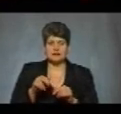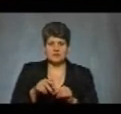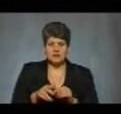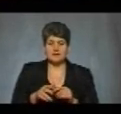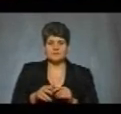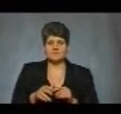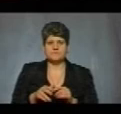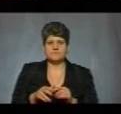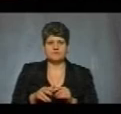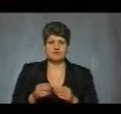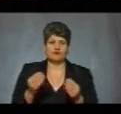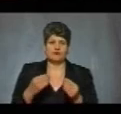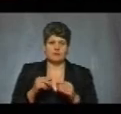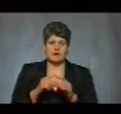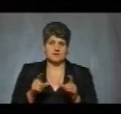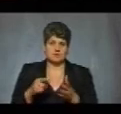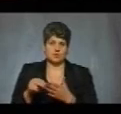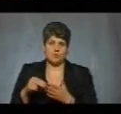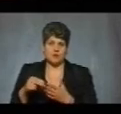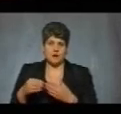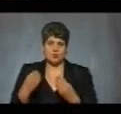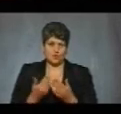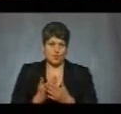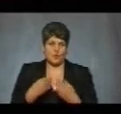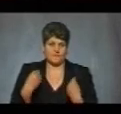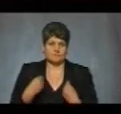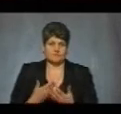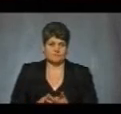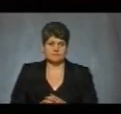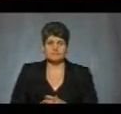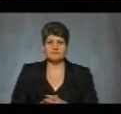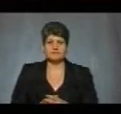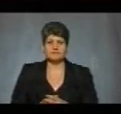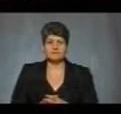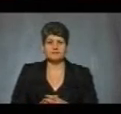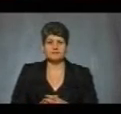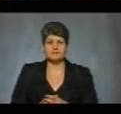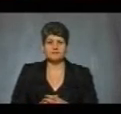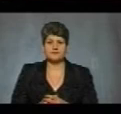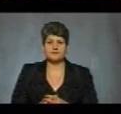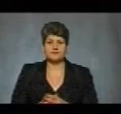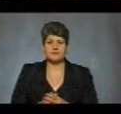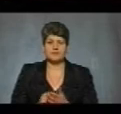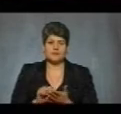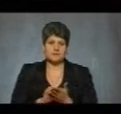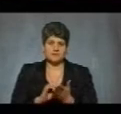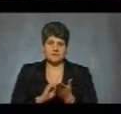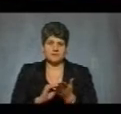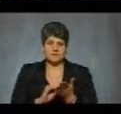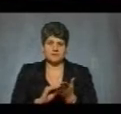йду до супермаркету, покупаю ті нові речі, побалю їх до папіра, напишу